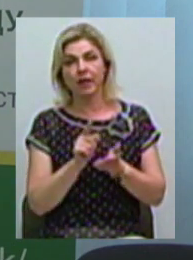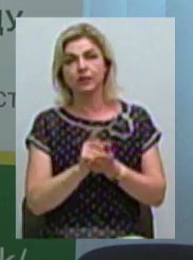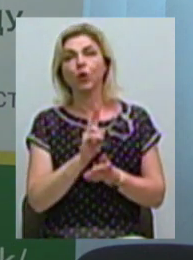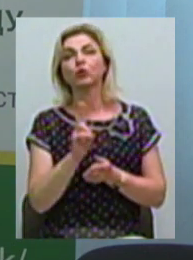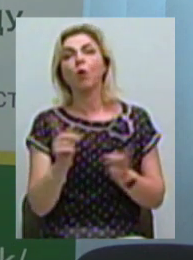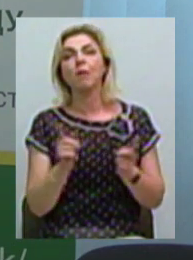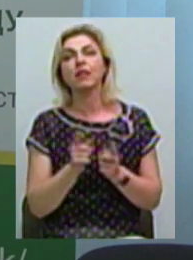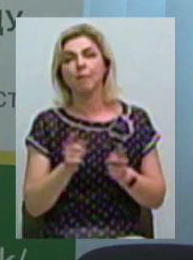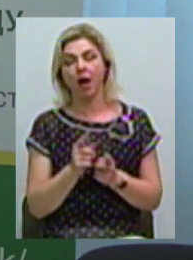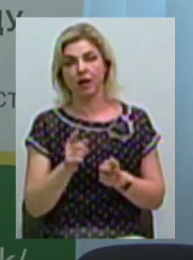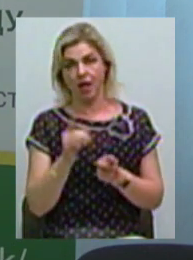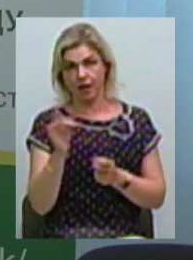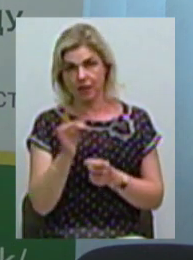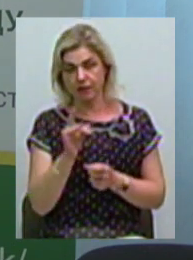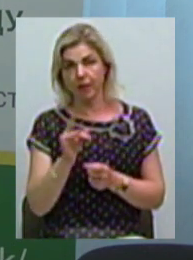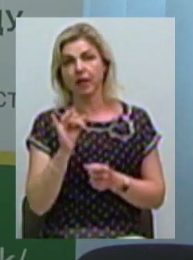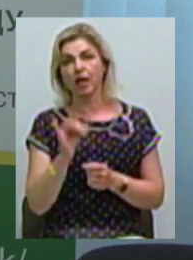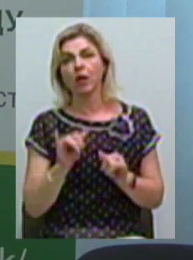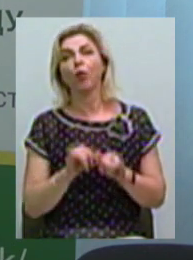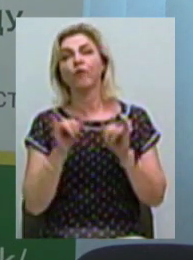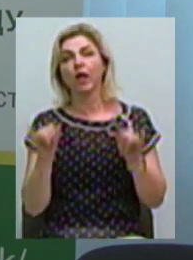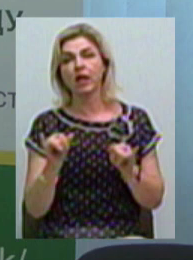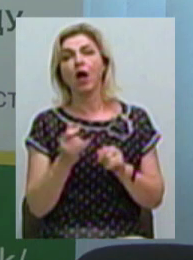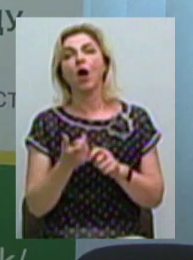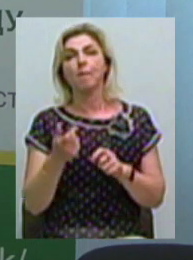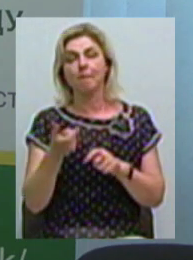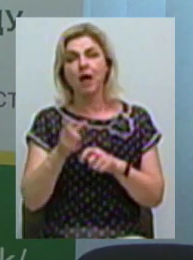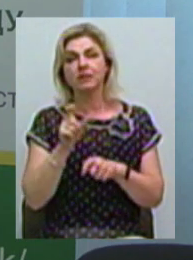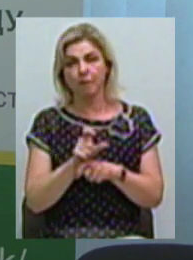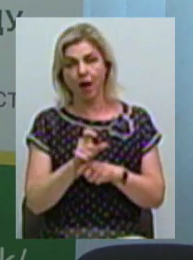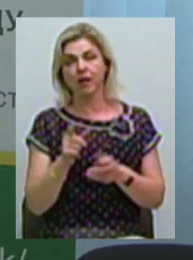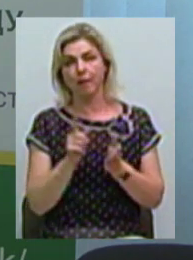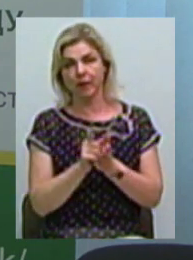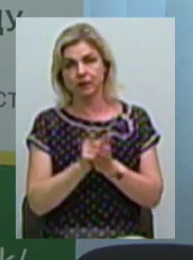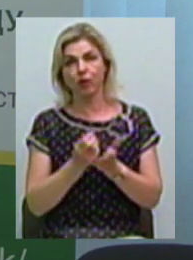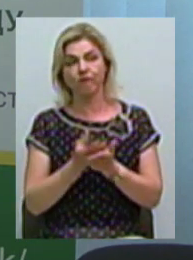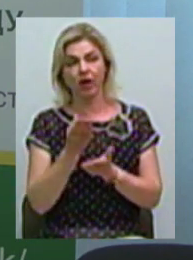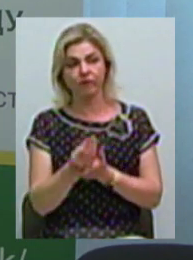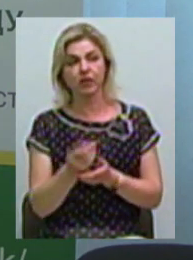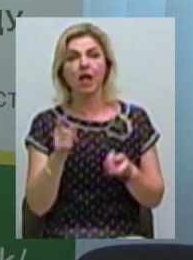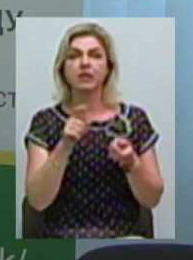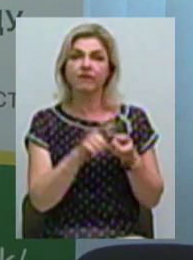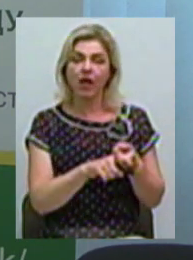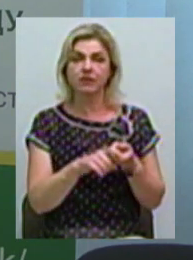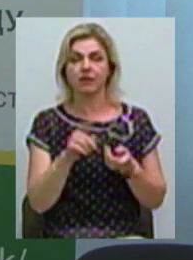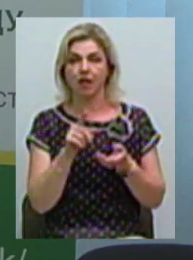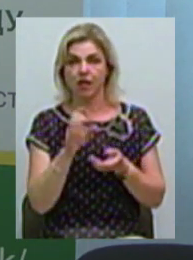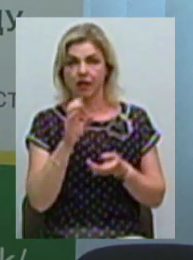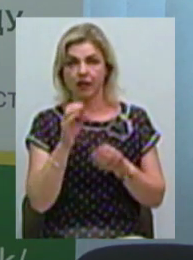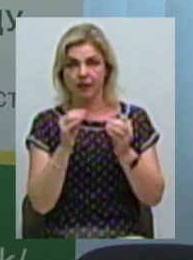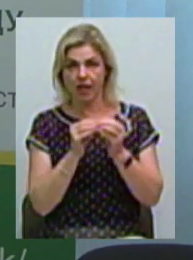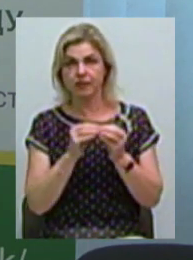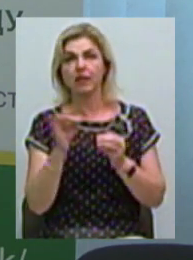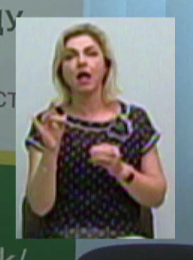розмірі. Одночасно збільшується розмір максимальної пенсійної виплати, оскільки вона у нас прив'язана до 10